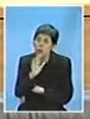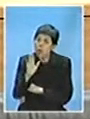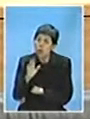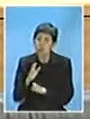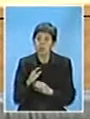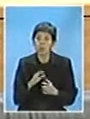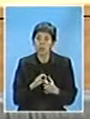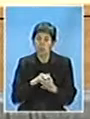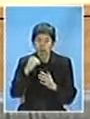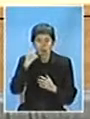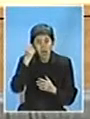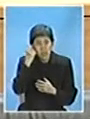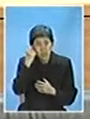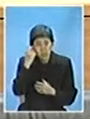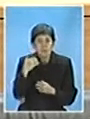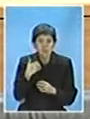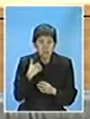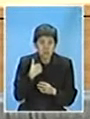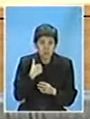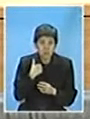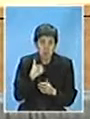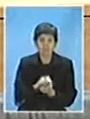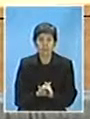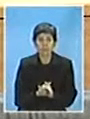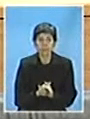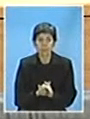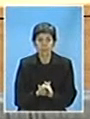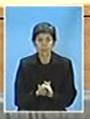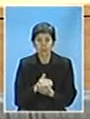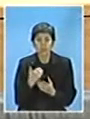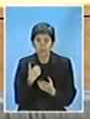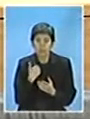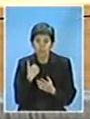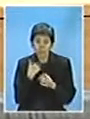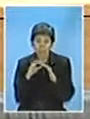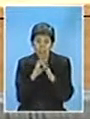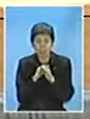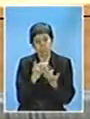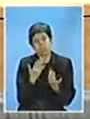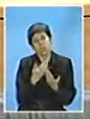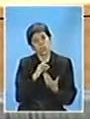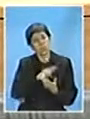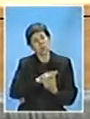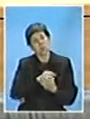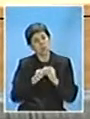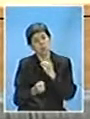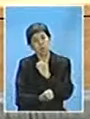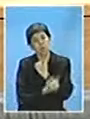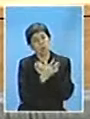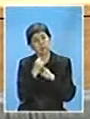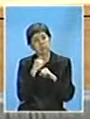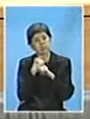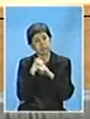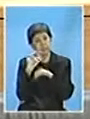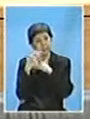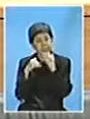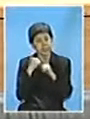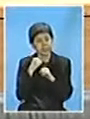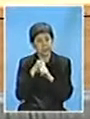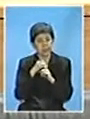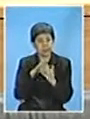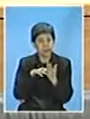ผู้ที่เห็นว่ามีการปิดกั้นแล้วก็จะปิดโอกาสในการพัฒนาของสภาแพทย์แผนไ